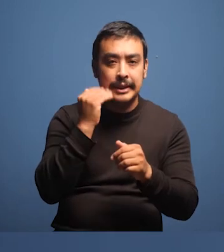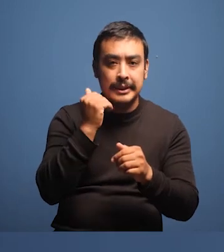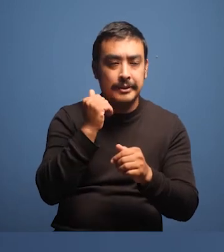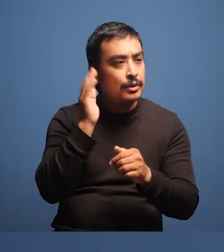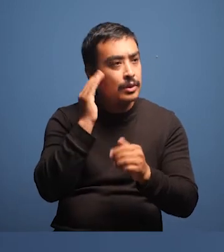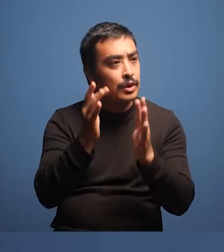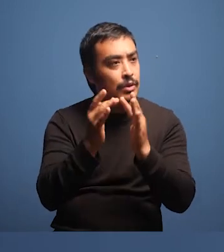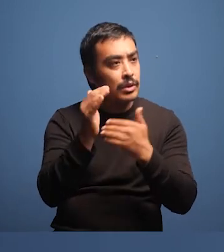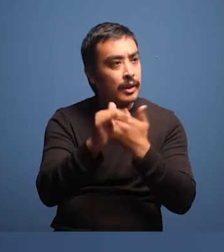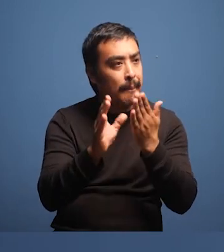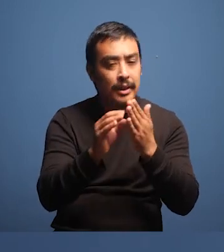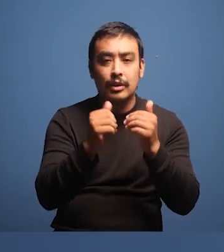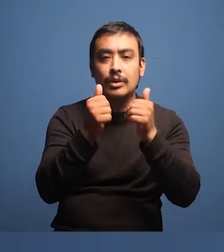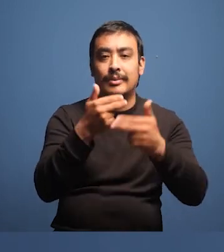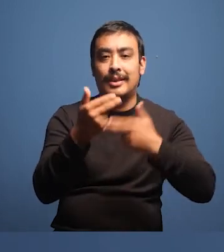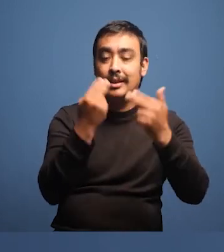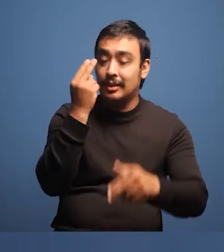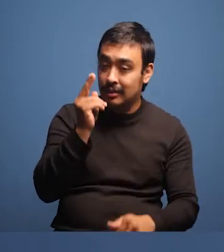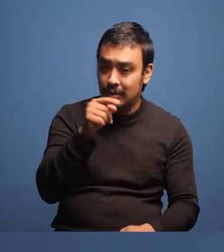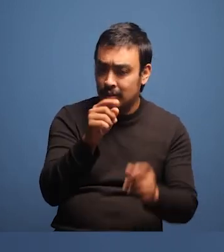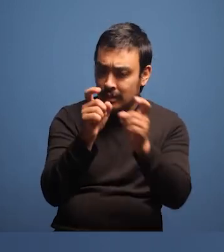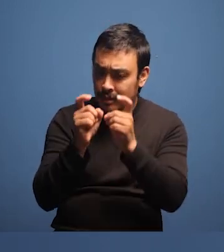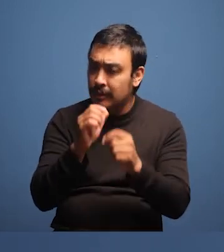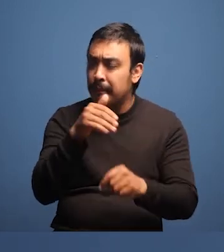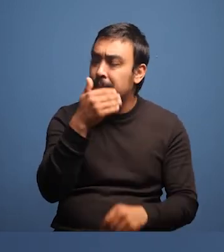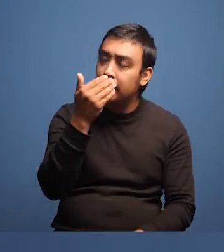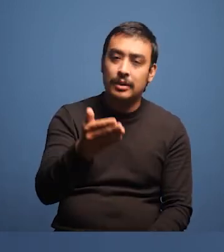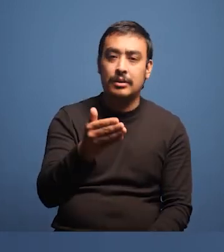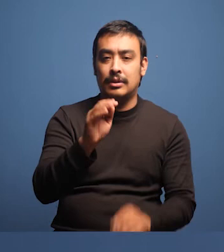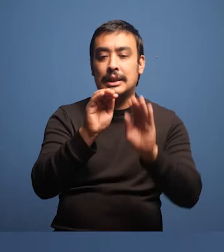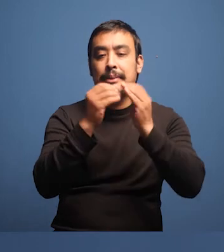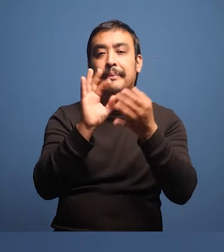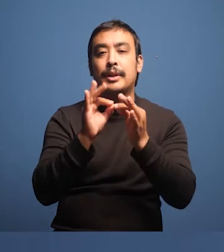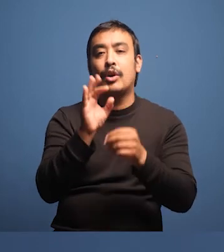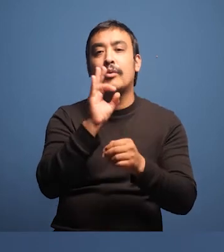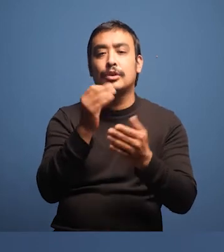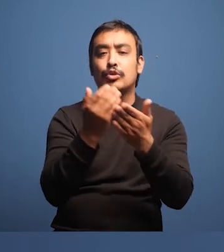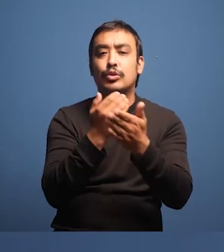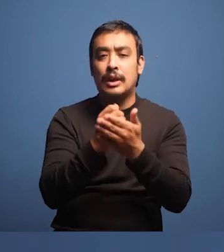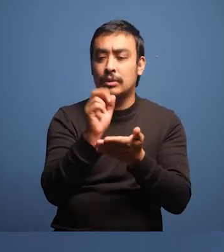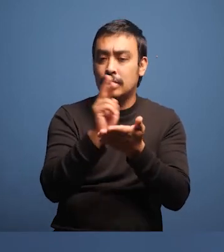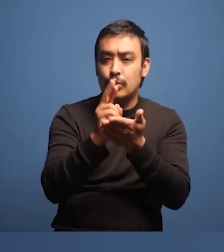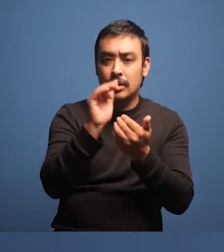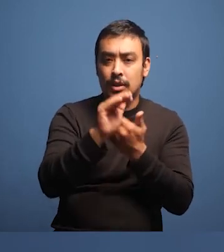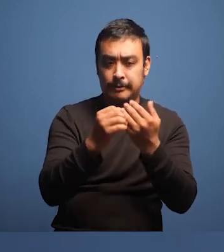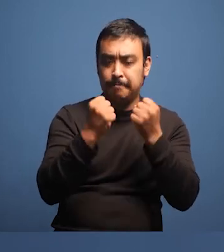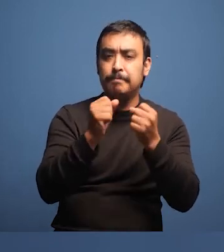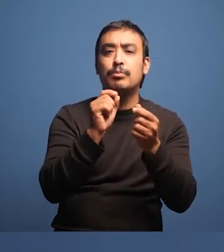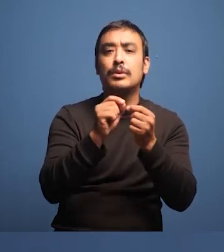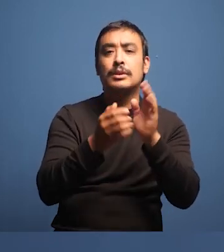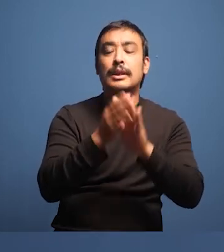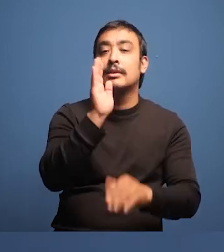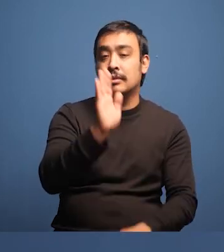नि अर्गनाइज गरेका थियौँ। त्यसको छलफल पश्चात चाहिँ सोसियल मिडिया कम्पनीजहरूले चाहिँ आफ्नो रिपोर्टिङ मेकानिजमलाई चाहिँ स्ट्रङ बनाएर